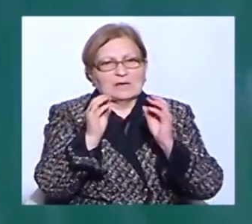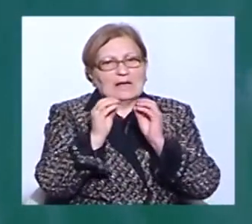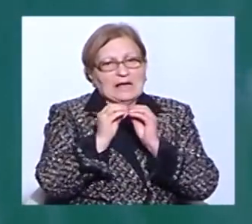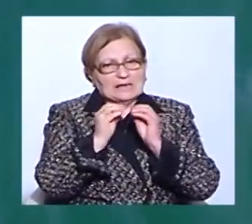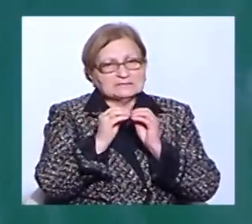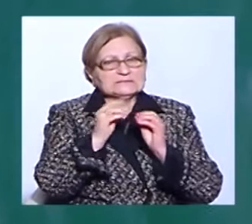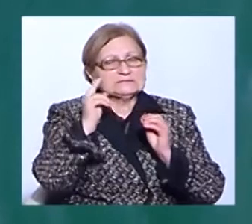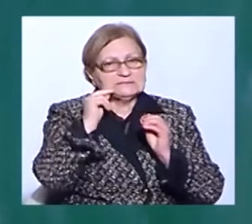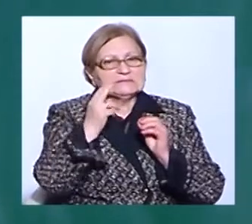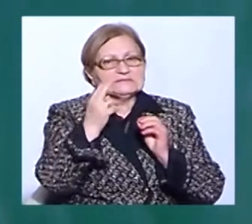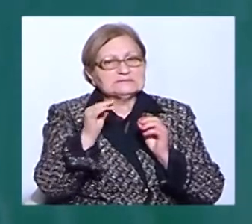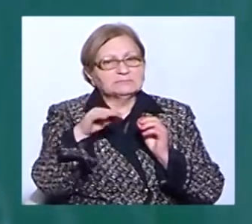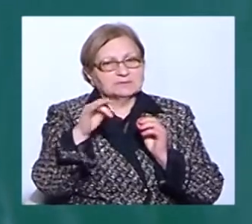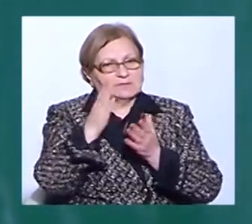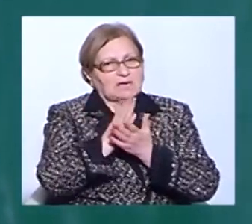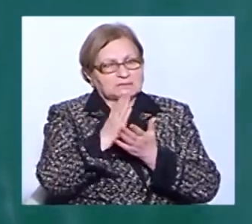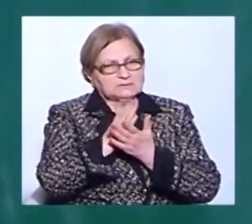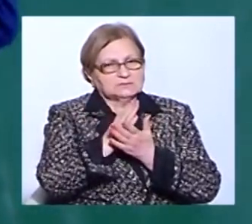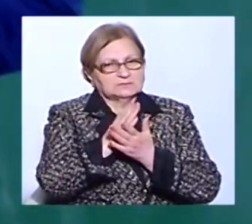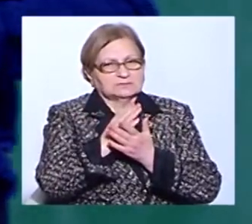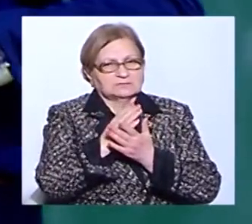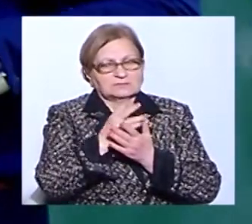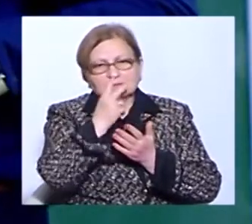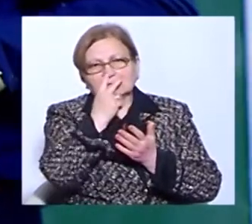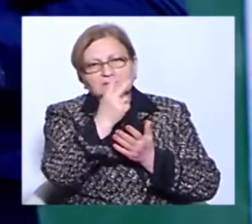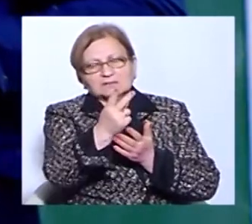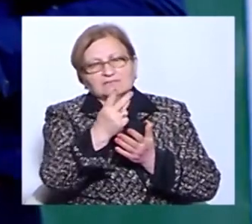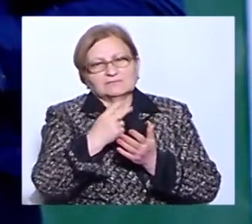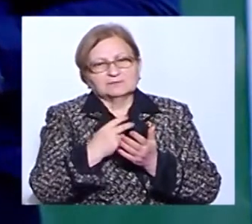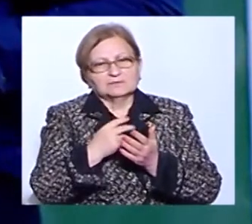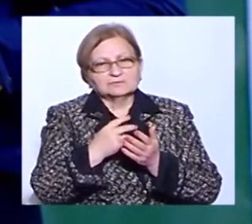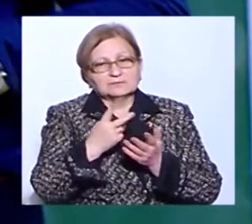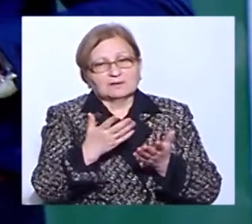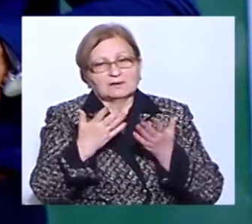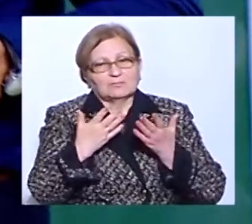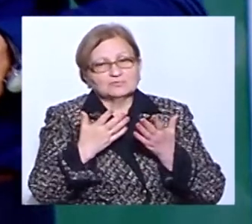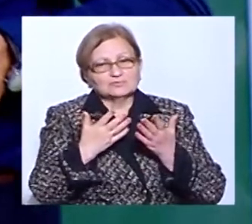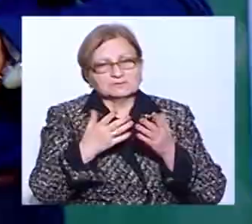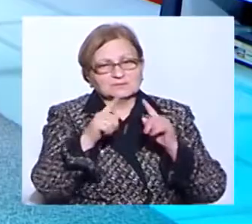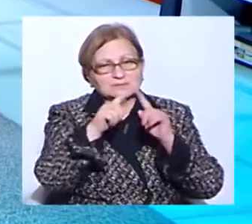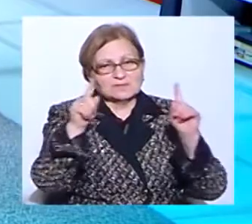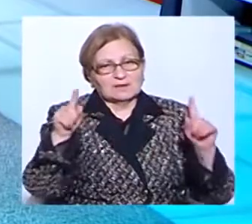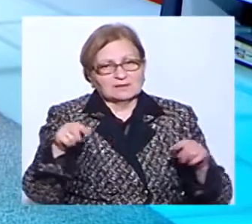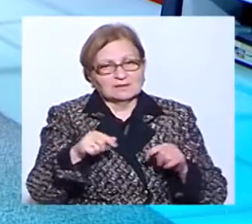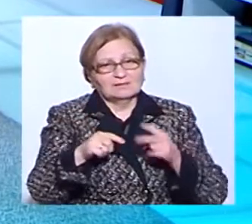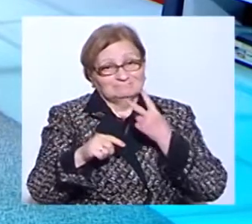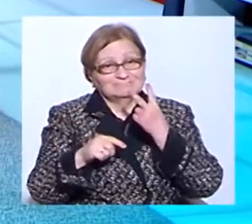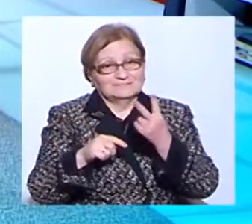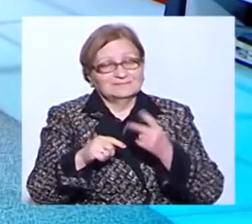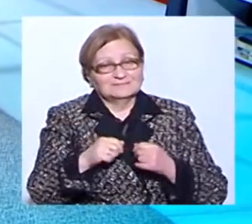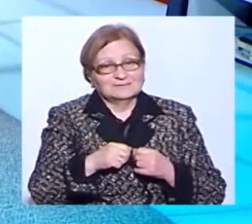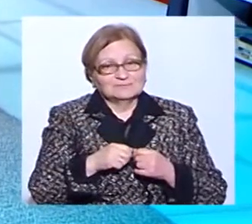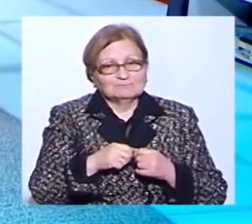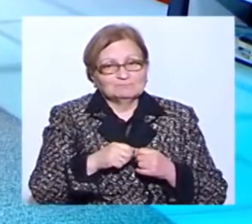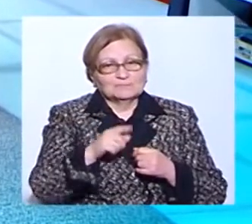ციფრი არსებობს. Ალბათ დავინახოთ ეს 10 ციფრი გამოჩნდეს ჩვენს დიდ ეკრანზე, აი ისინი.